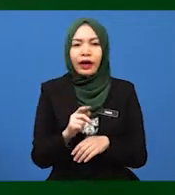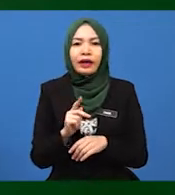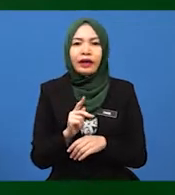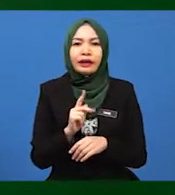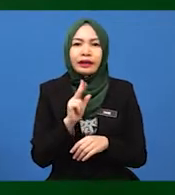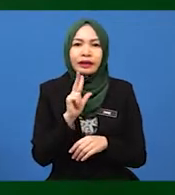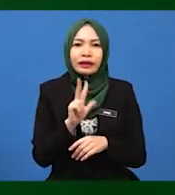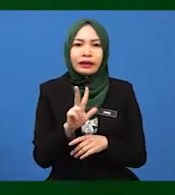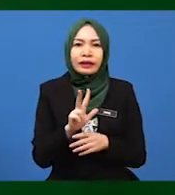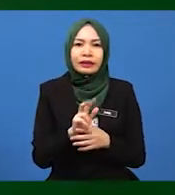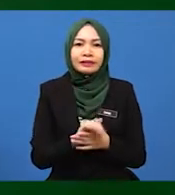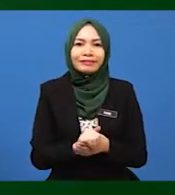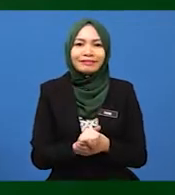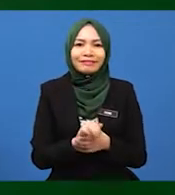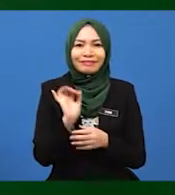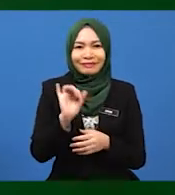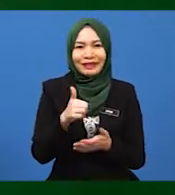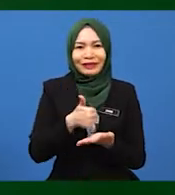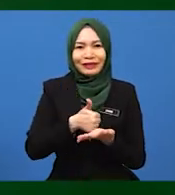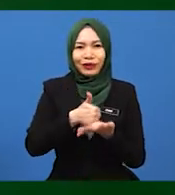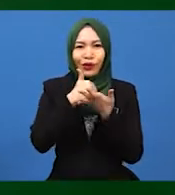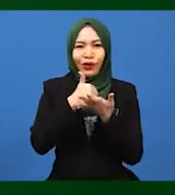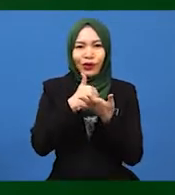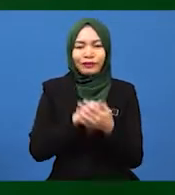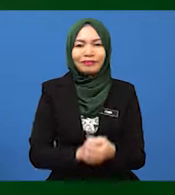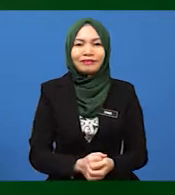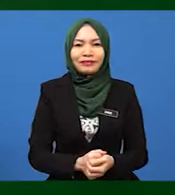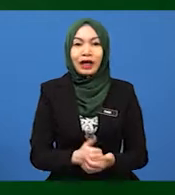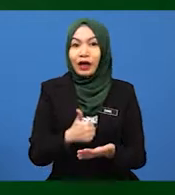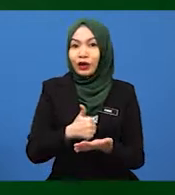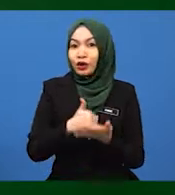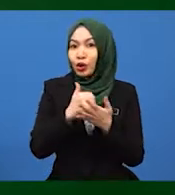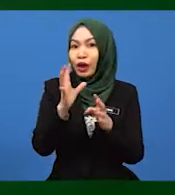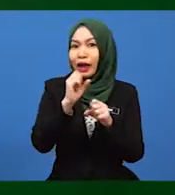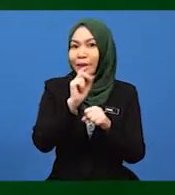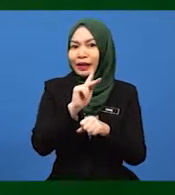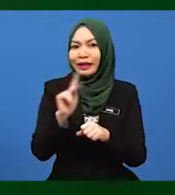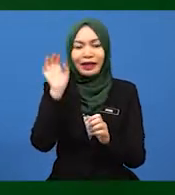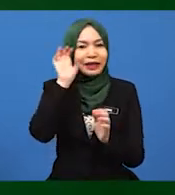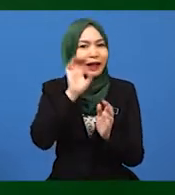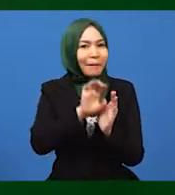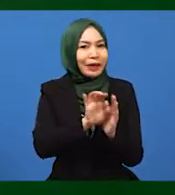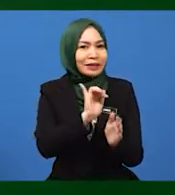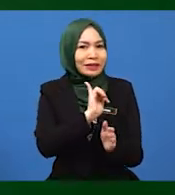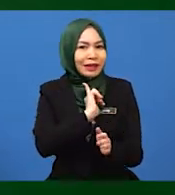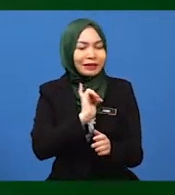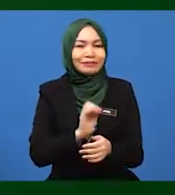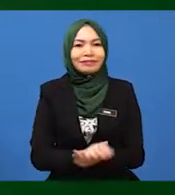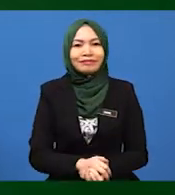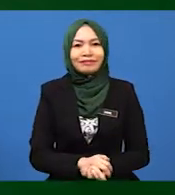Ya, tolong. Tolong ambilkan gambar saya. Saya